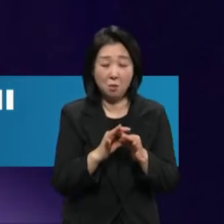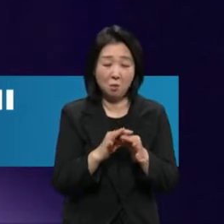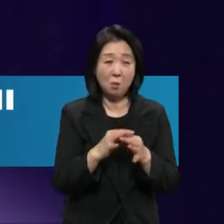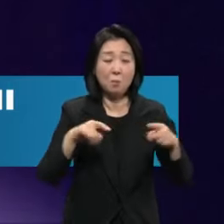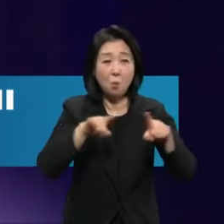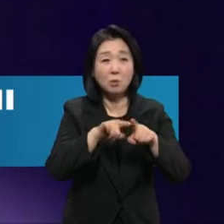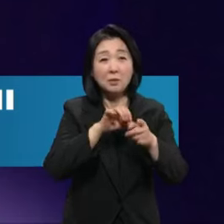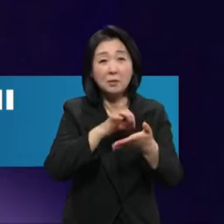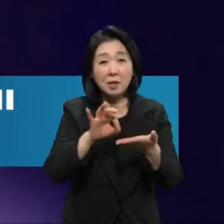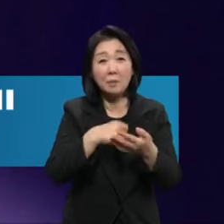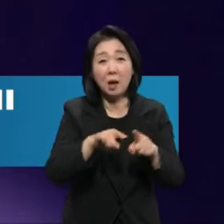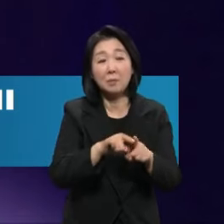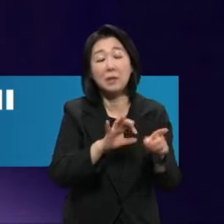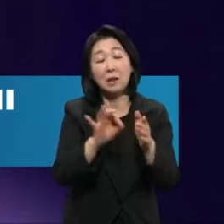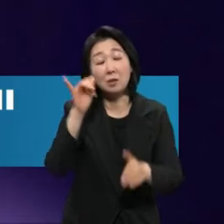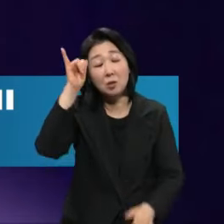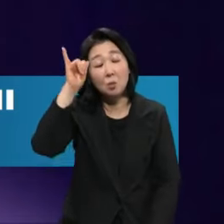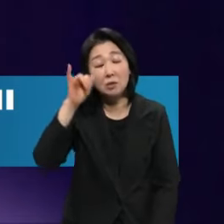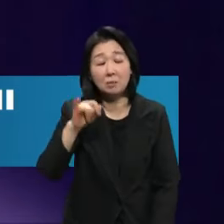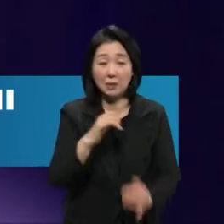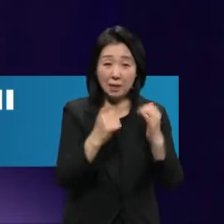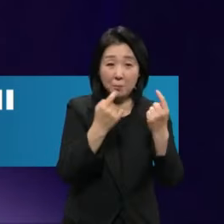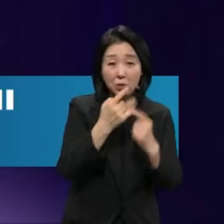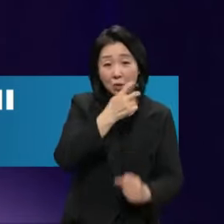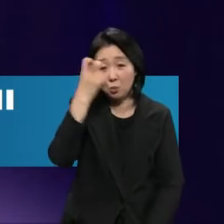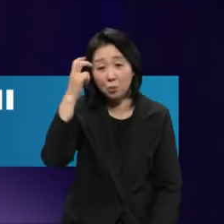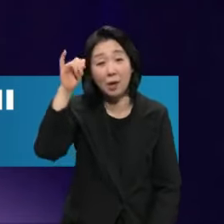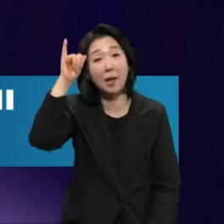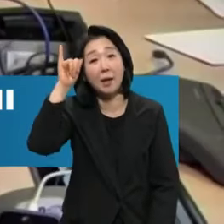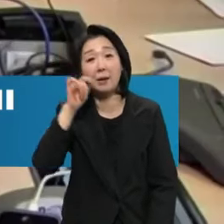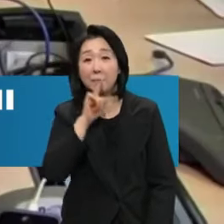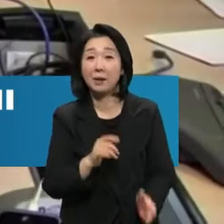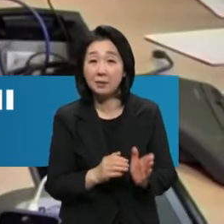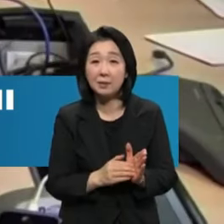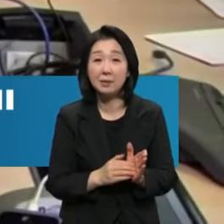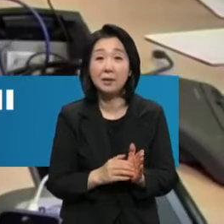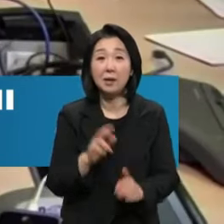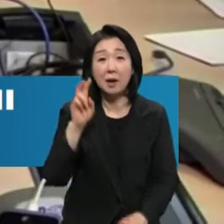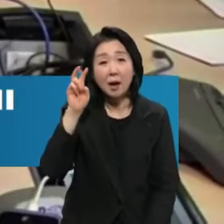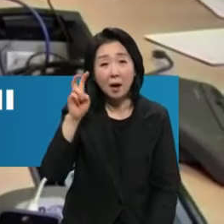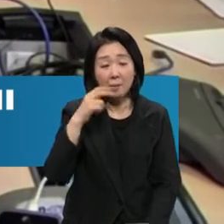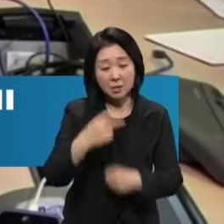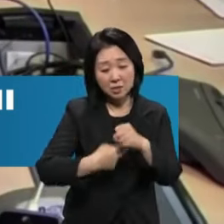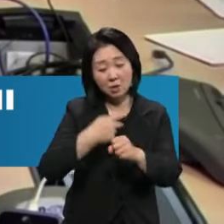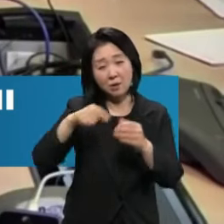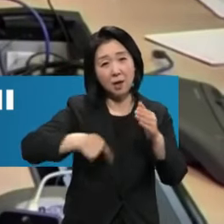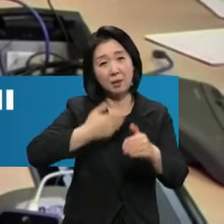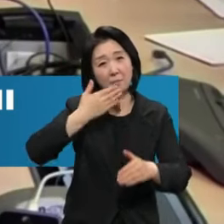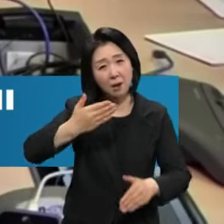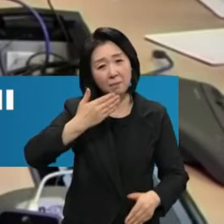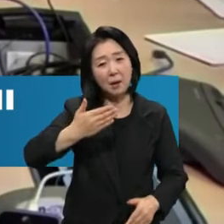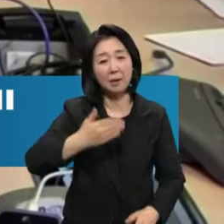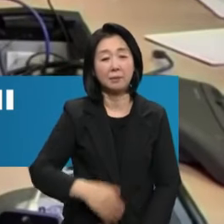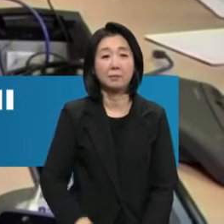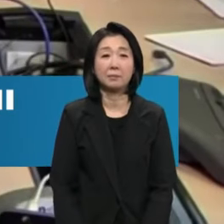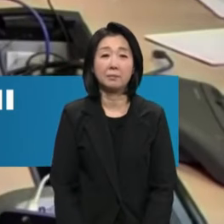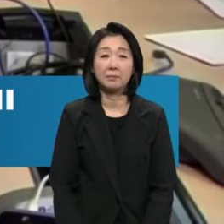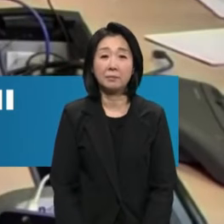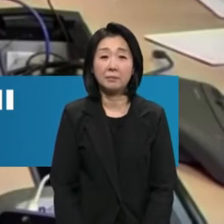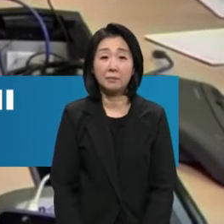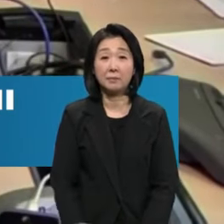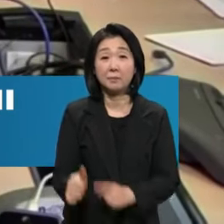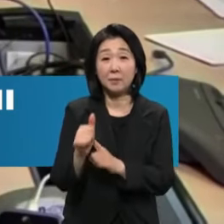가장 똑똑한 인간보다 더 똑똑한 AI라고 정의한다면 아마도 2년 안에 가능할 거라고 말했습니다.